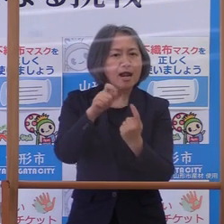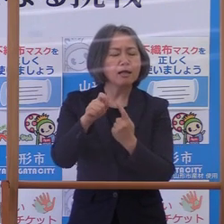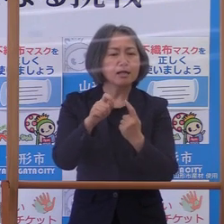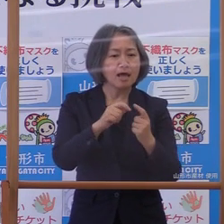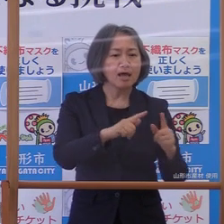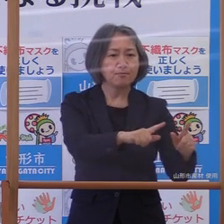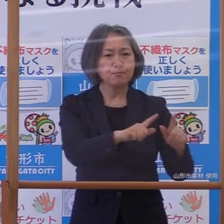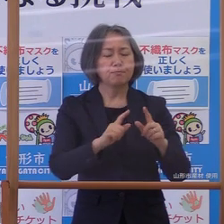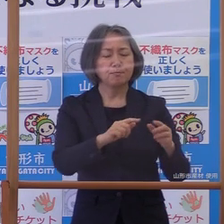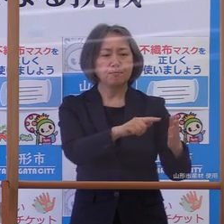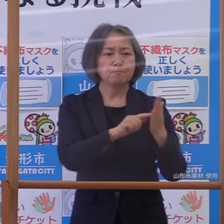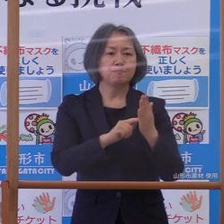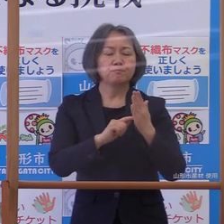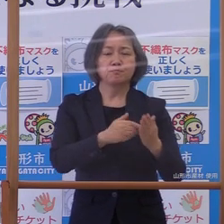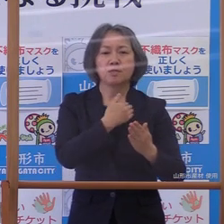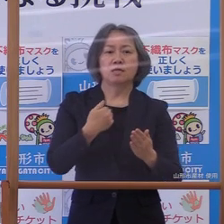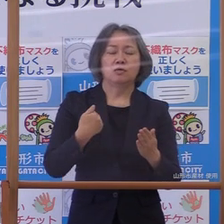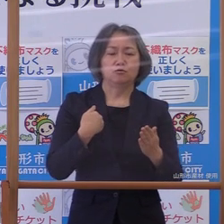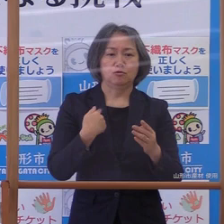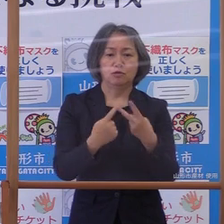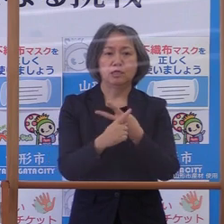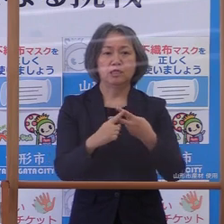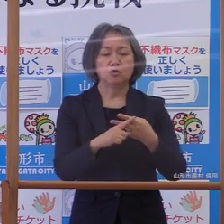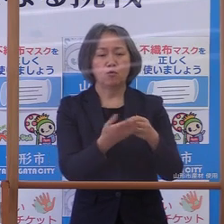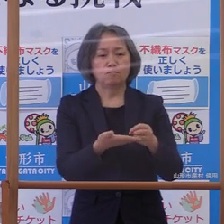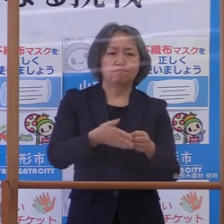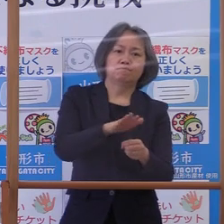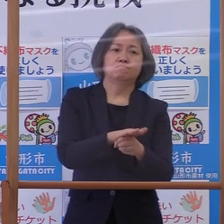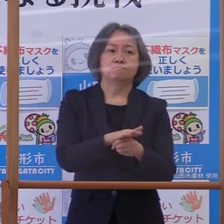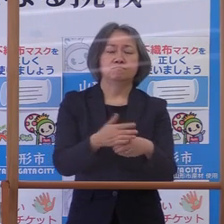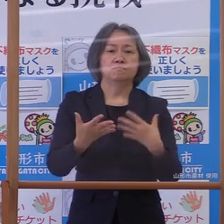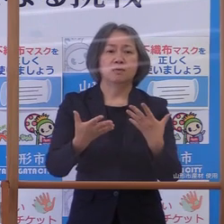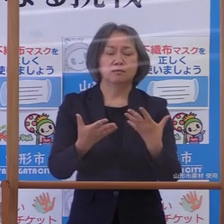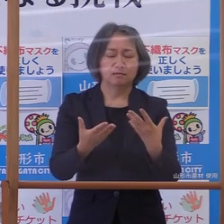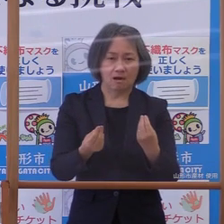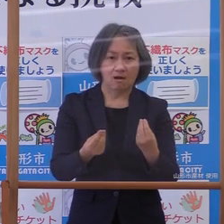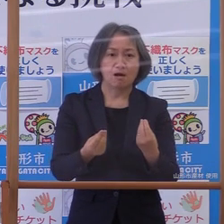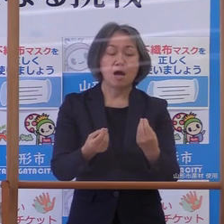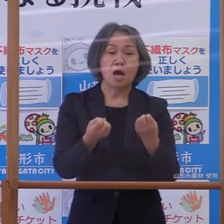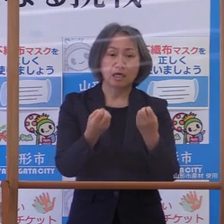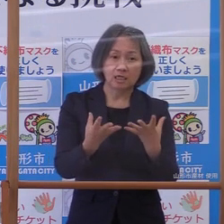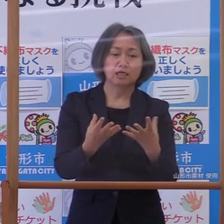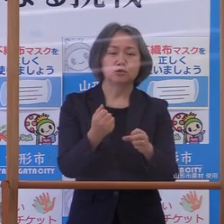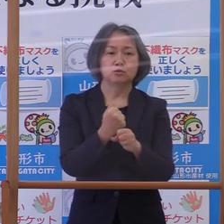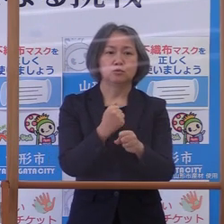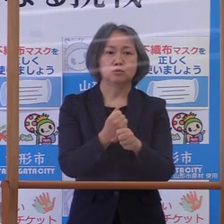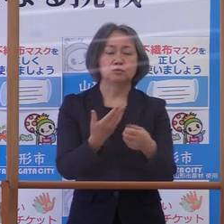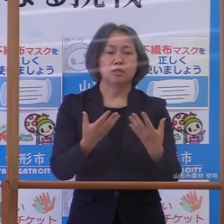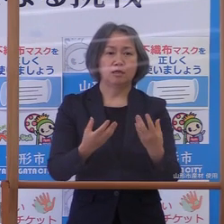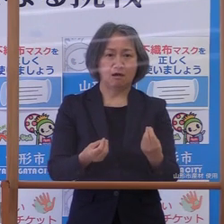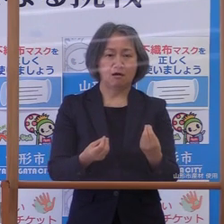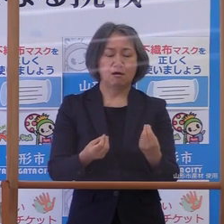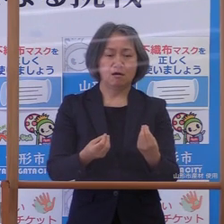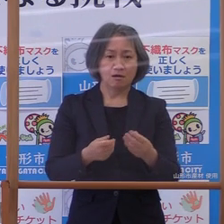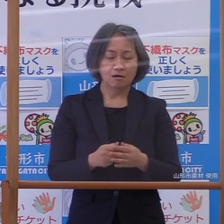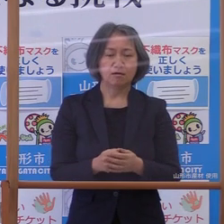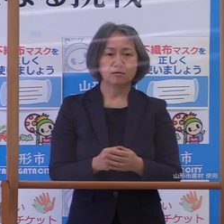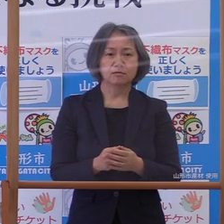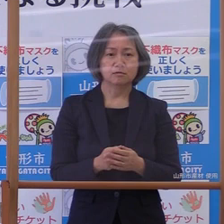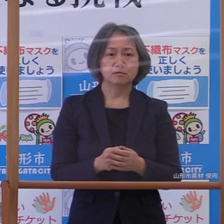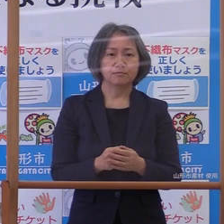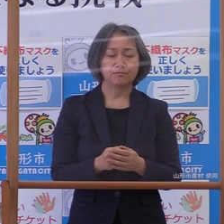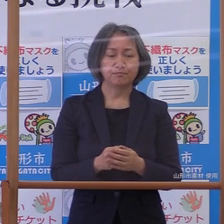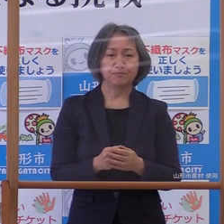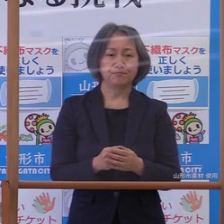式アカウントの追加機能のソースコードを備えたプログラムが無償提供されたということ